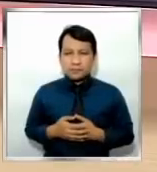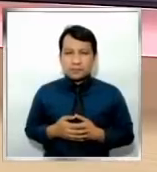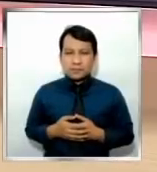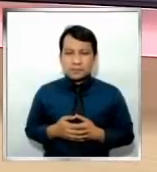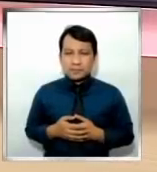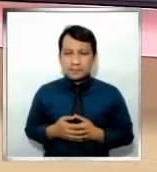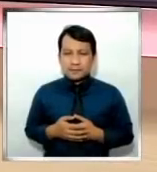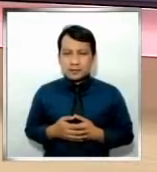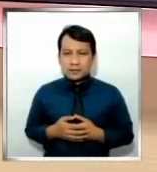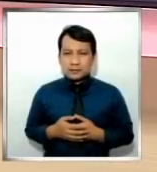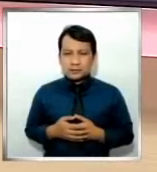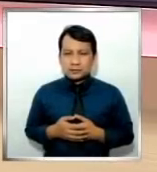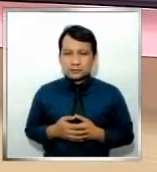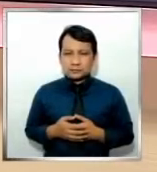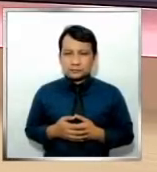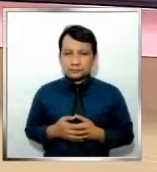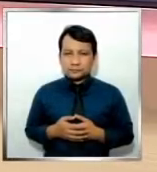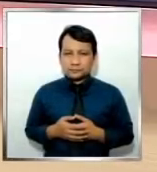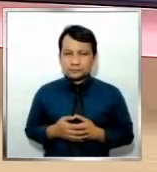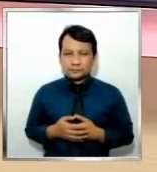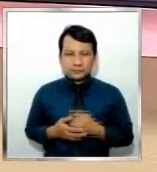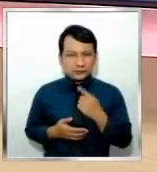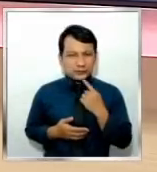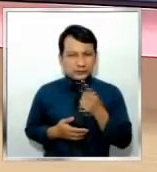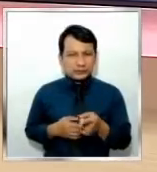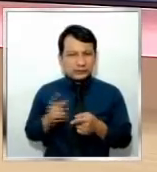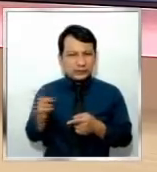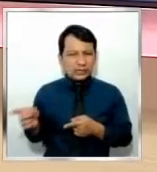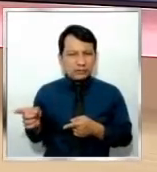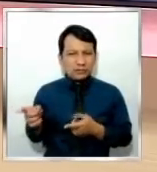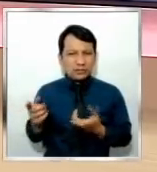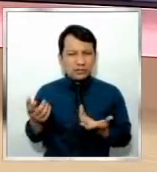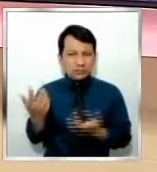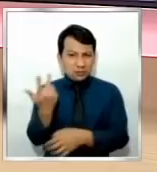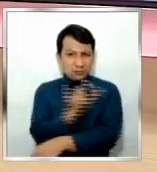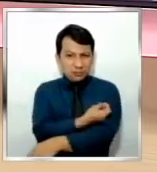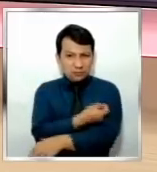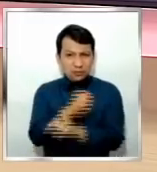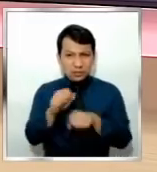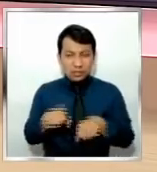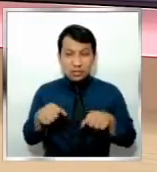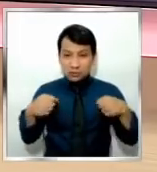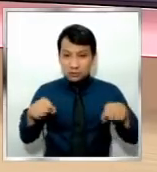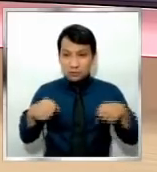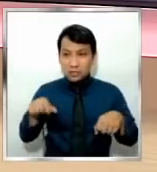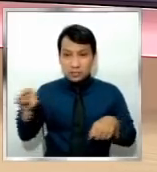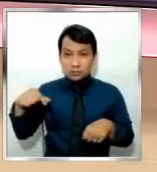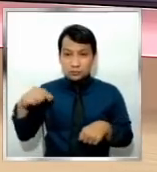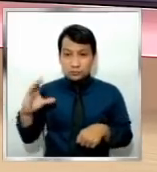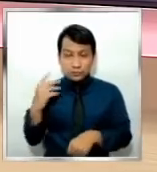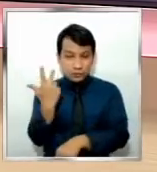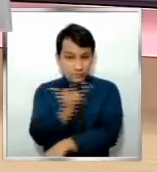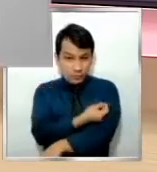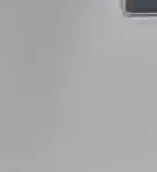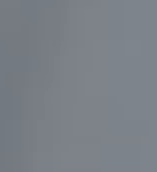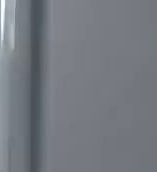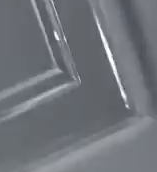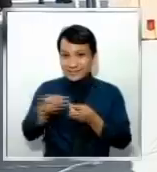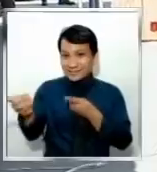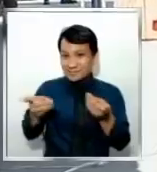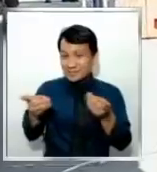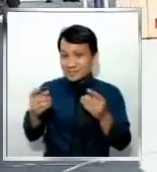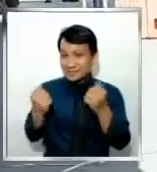Kasabay na pagunita sa Labor Day, binakunahan ang daan-daang tricycle drivers at delivery riders sa Quezon City. Nakatutok si Mav Gonzalez.